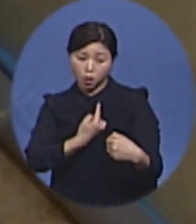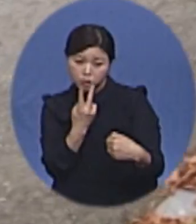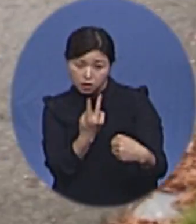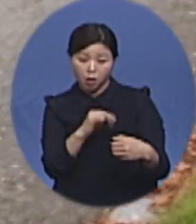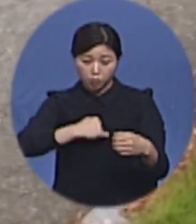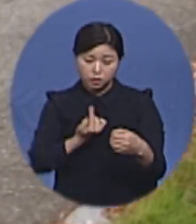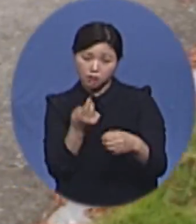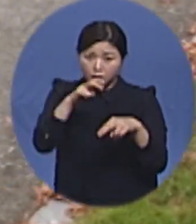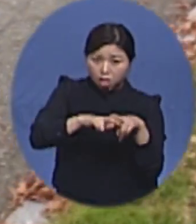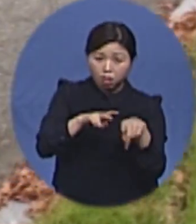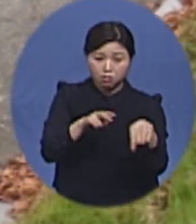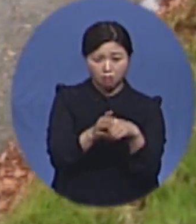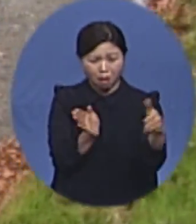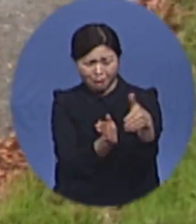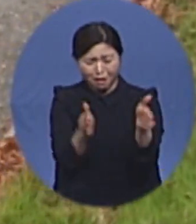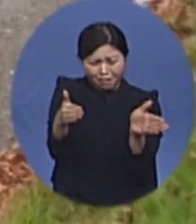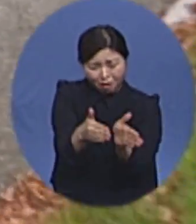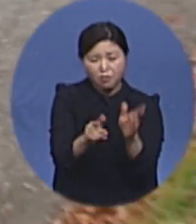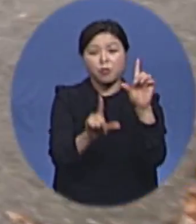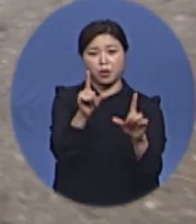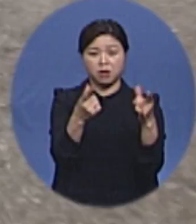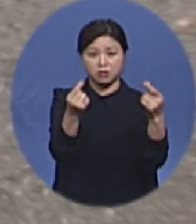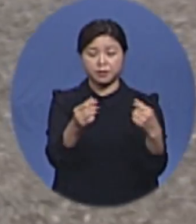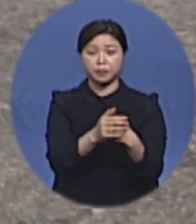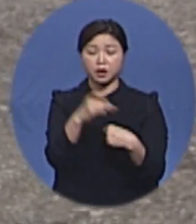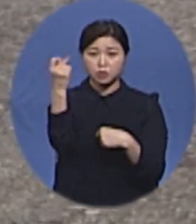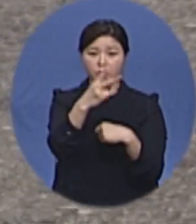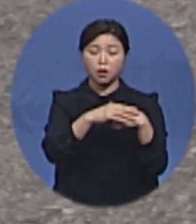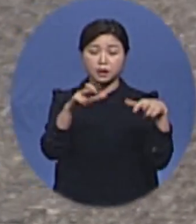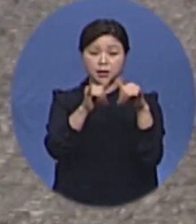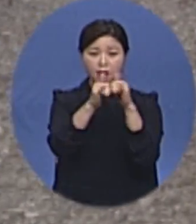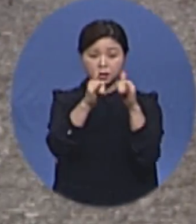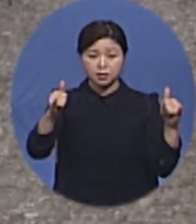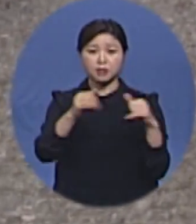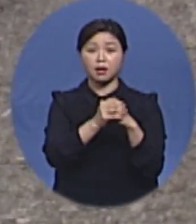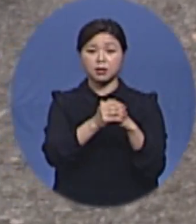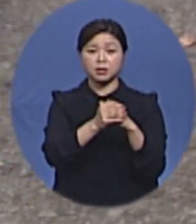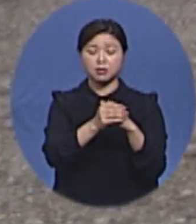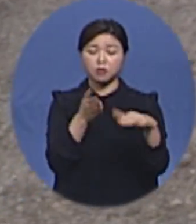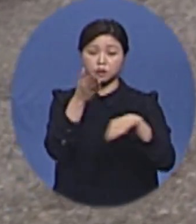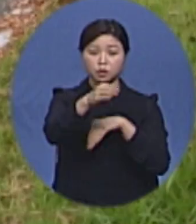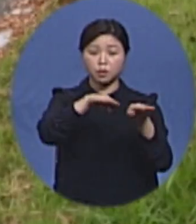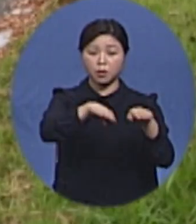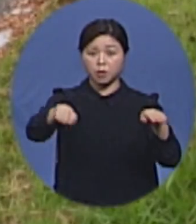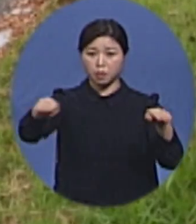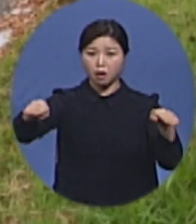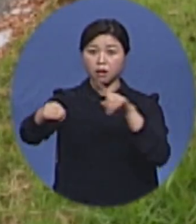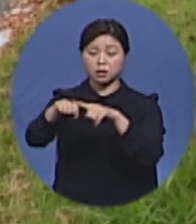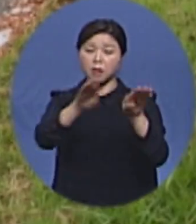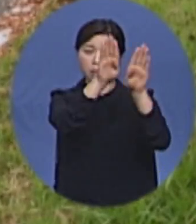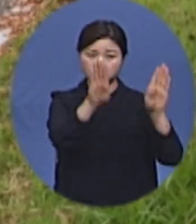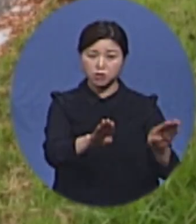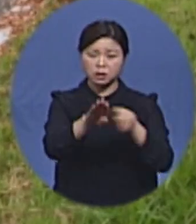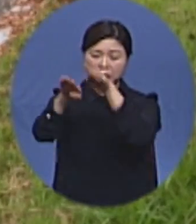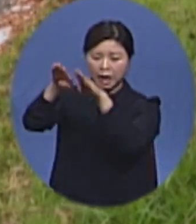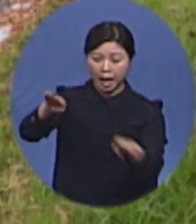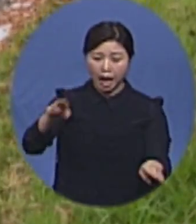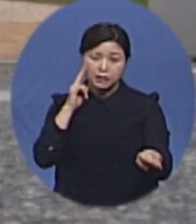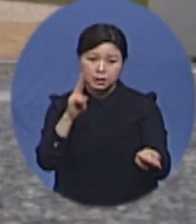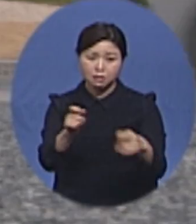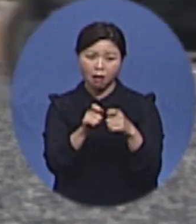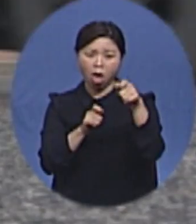보입니다. 이뿐만이 아닙니다. 장애인 전용 주차구역에서 박물관까지는 심한 경사로에